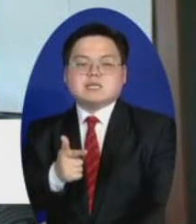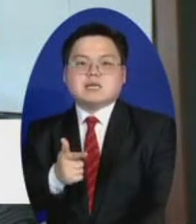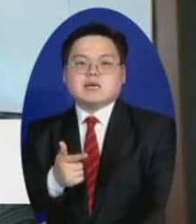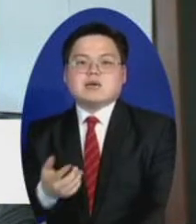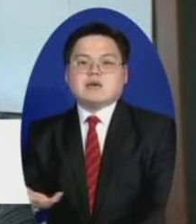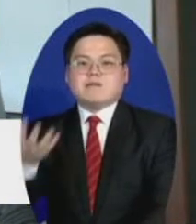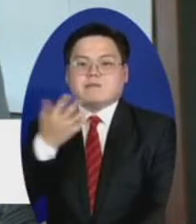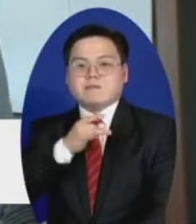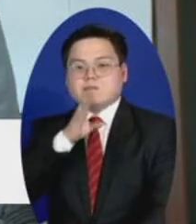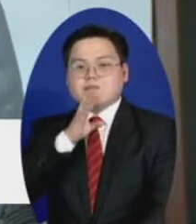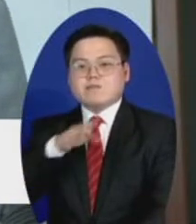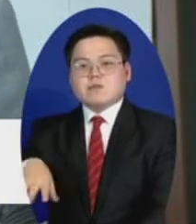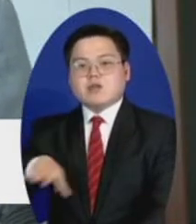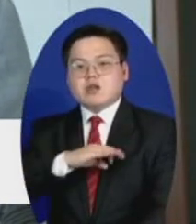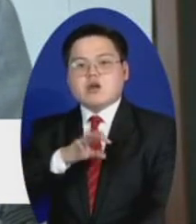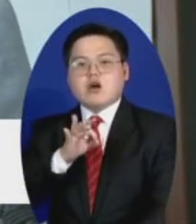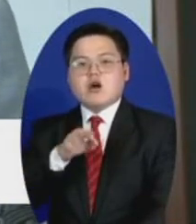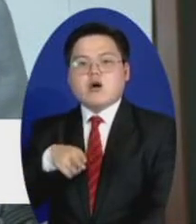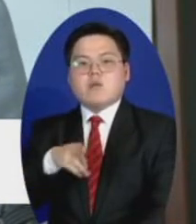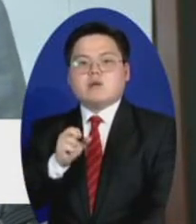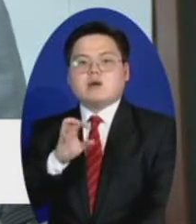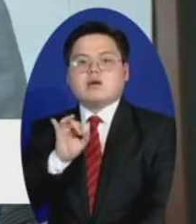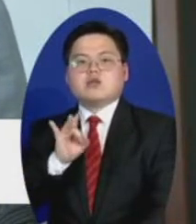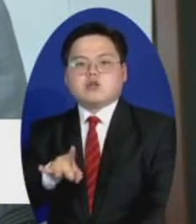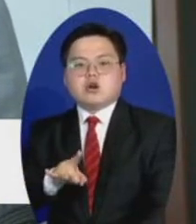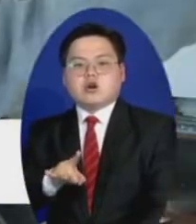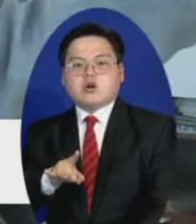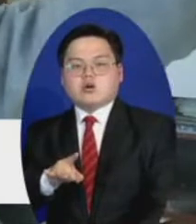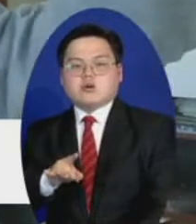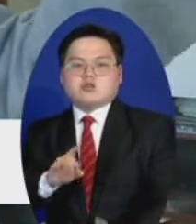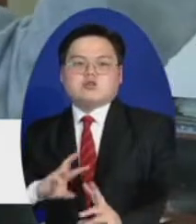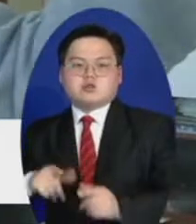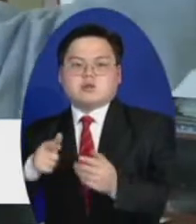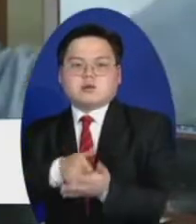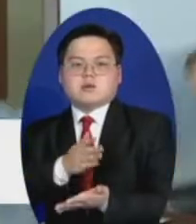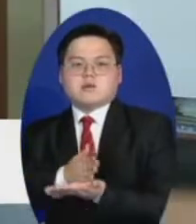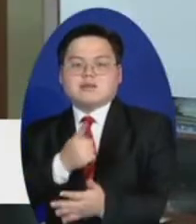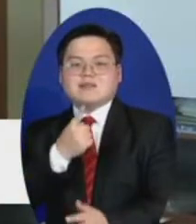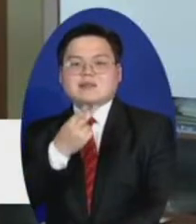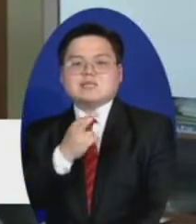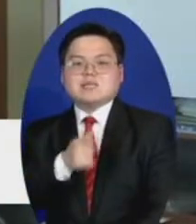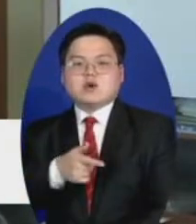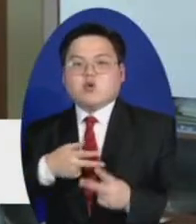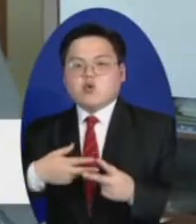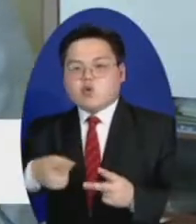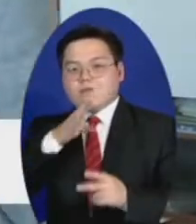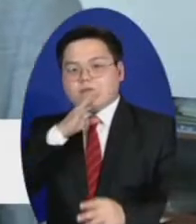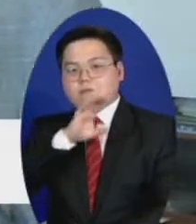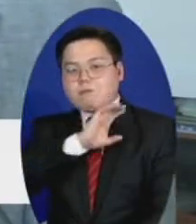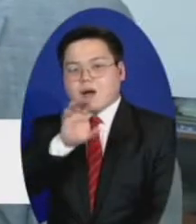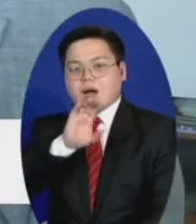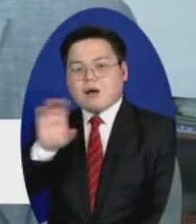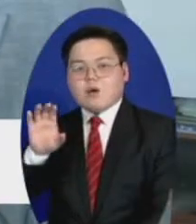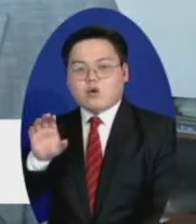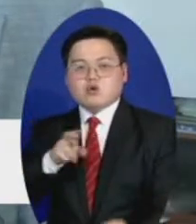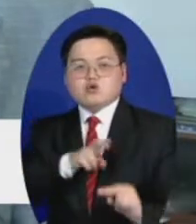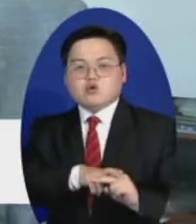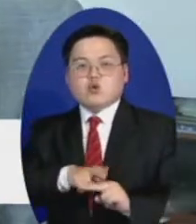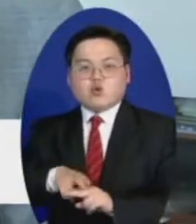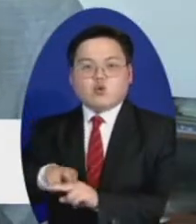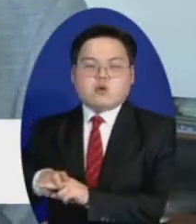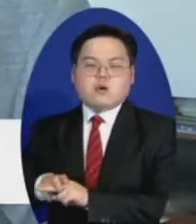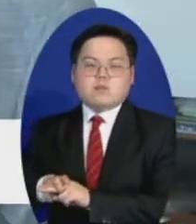үзэхэд бол бид оператрын горим заашгүй шилжүүлэх шаардлага бол үүссэн байна. Нэг цэгүүдийн үйлчилгээ явуулж байгаа байгууллагууд